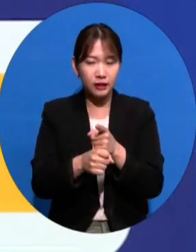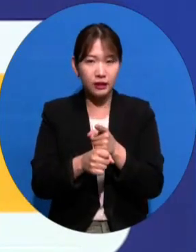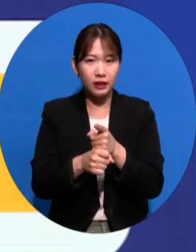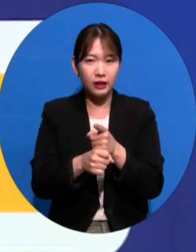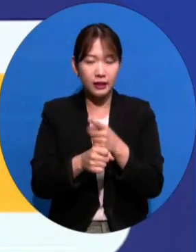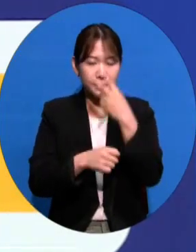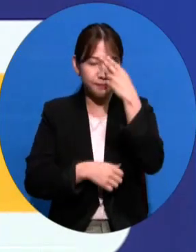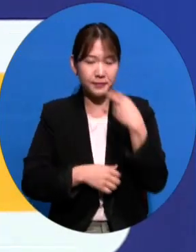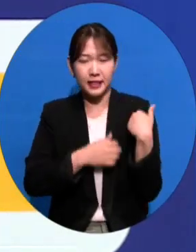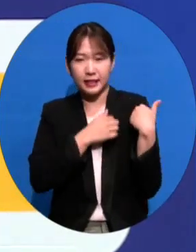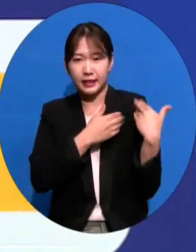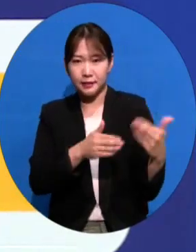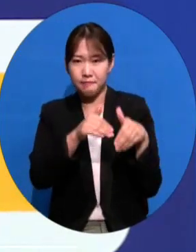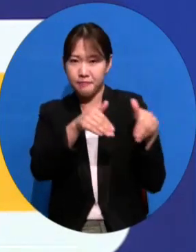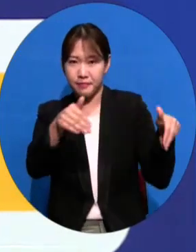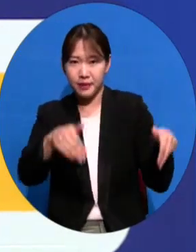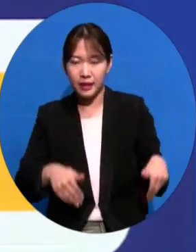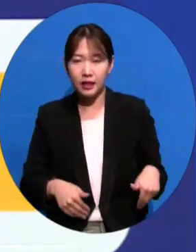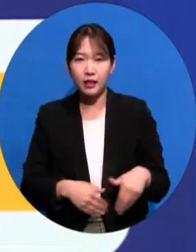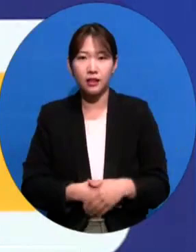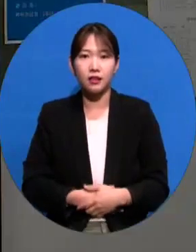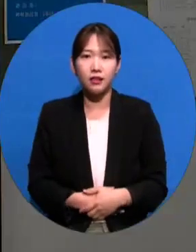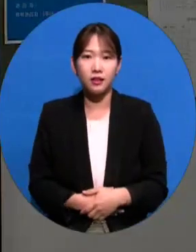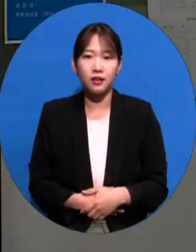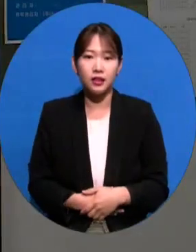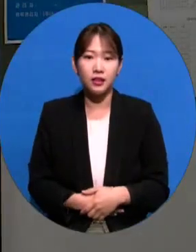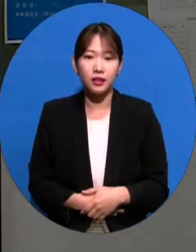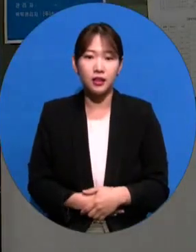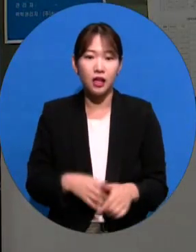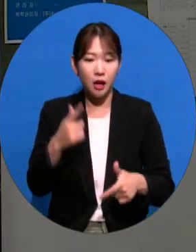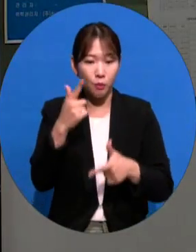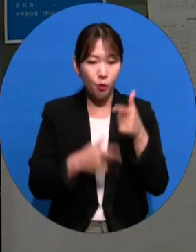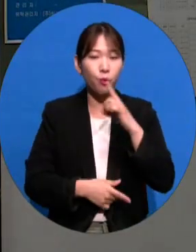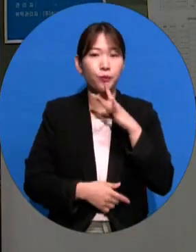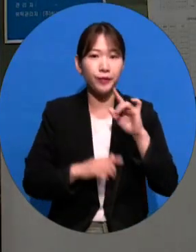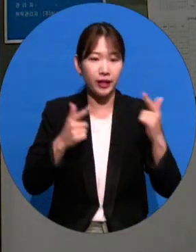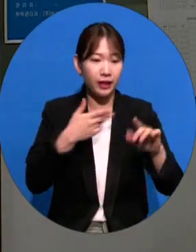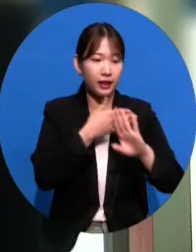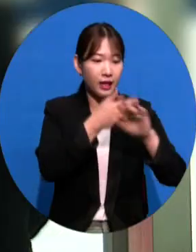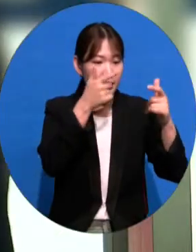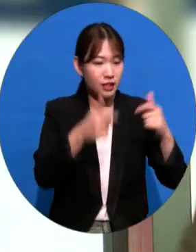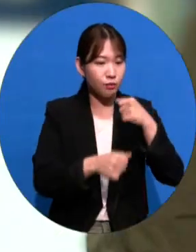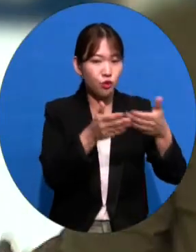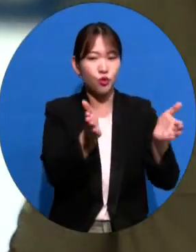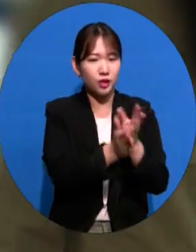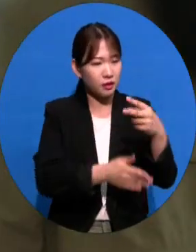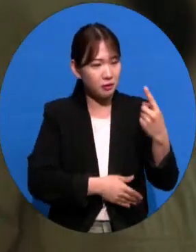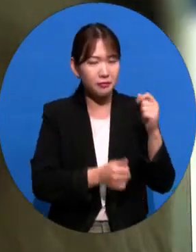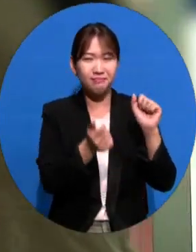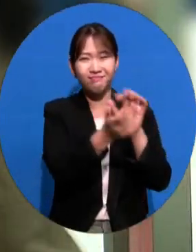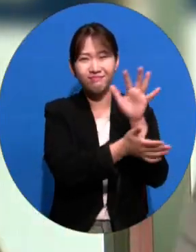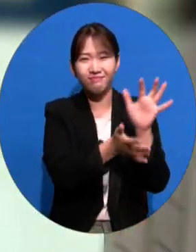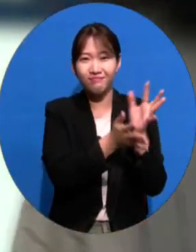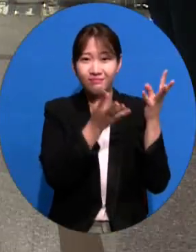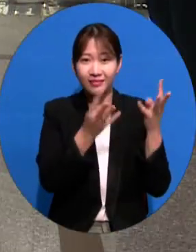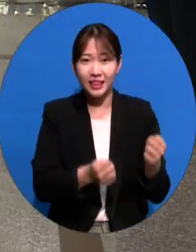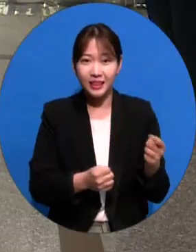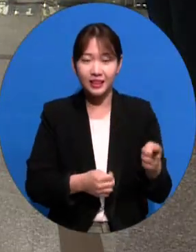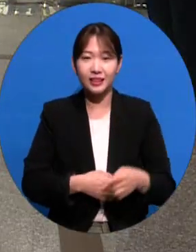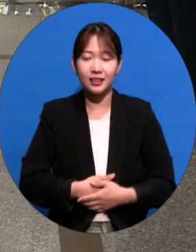관련성조차 애써 눈을 감았습니다. 목포뿐 아니라 다른 지역 민주당도 시끄럽긴